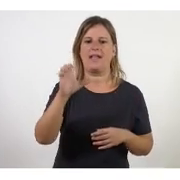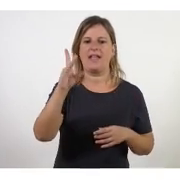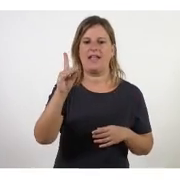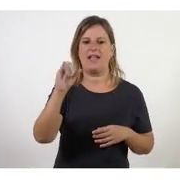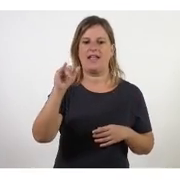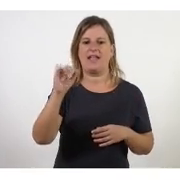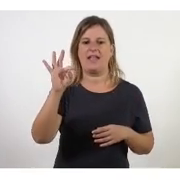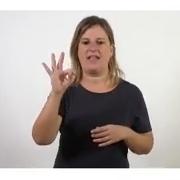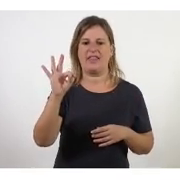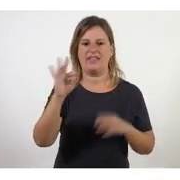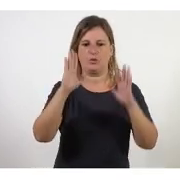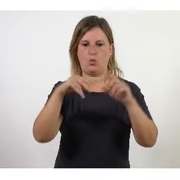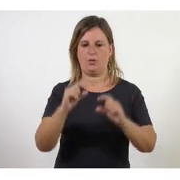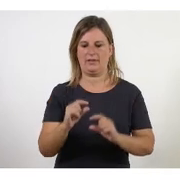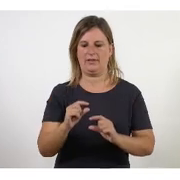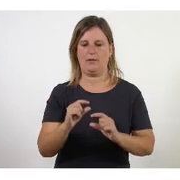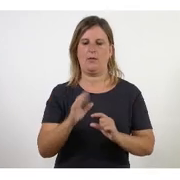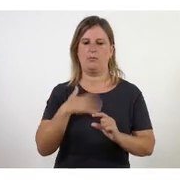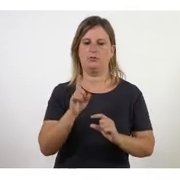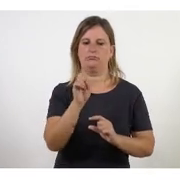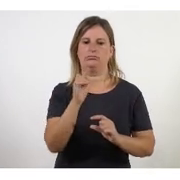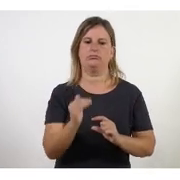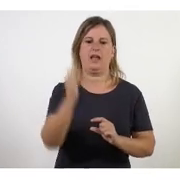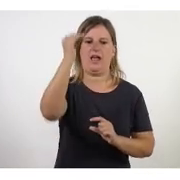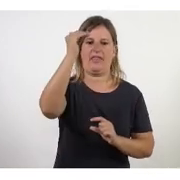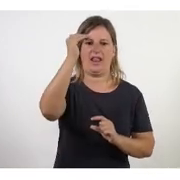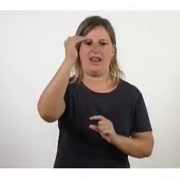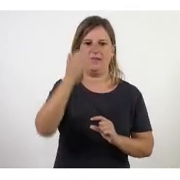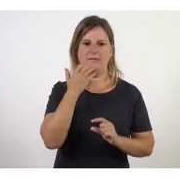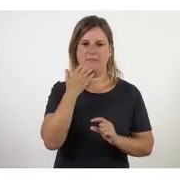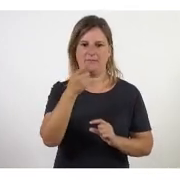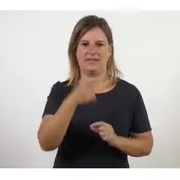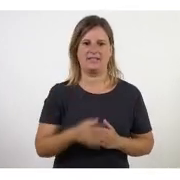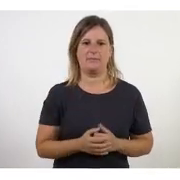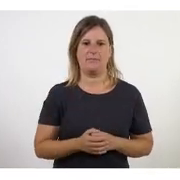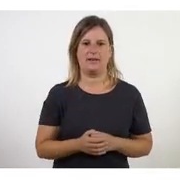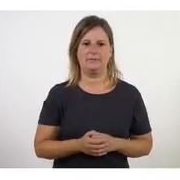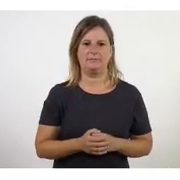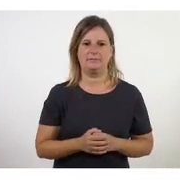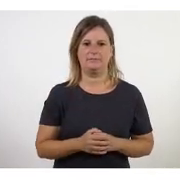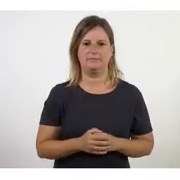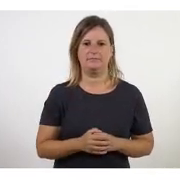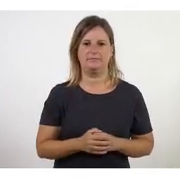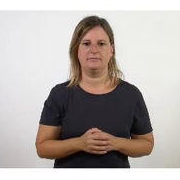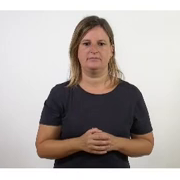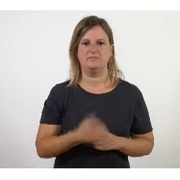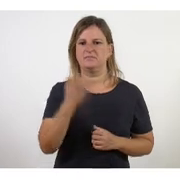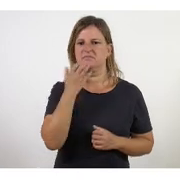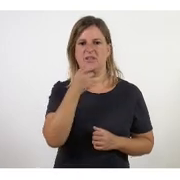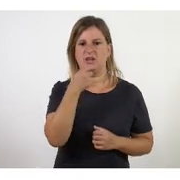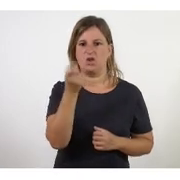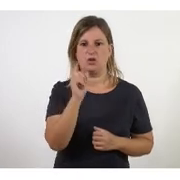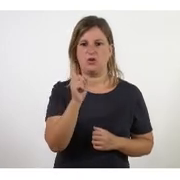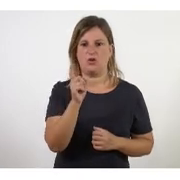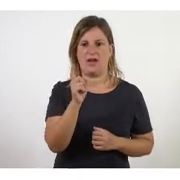I amb aquesta última opció li puc dir col·loca't a la part superior o en aquesta cantonada. Si no ens agrada cap de les opcions que em